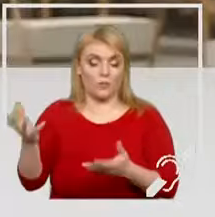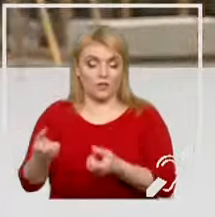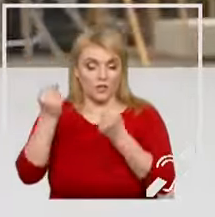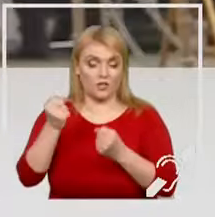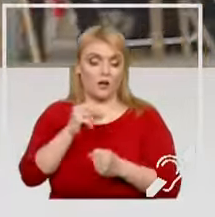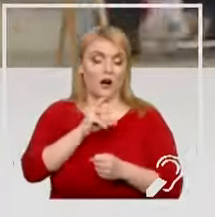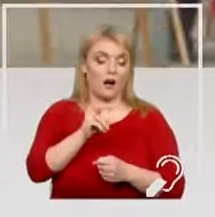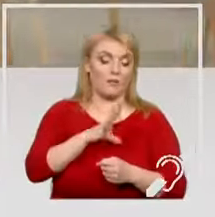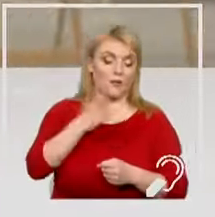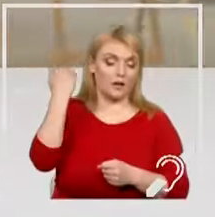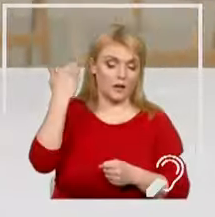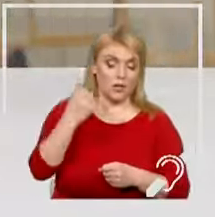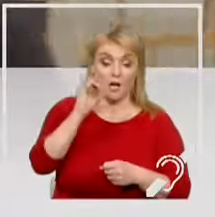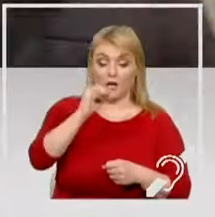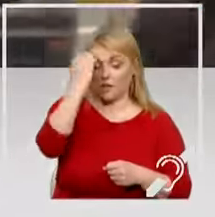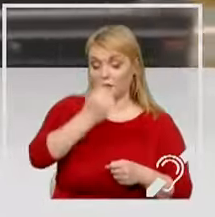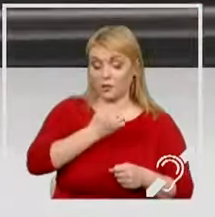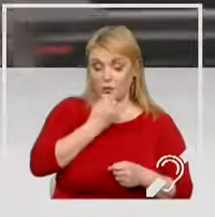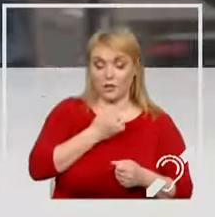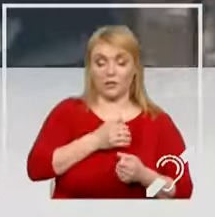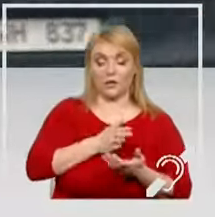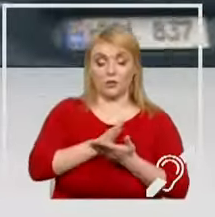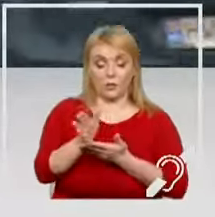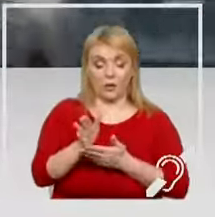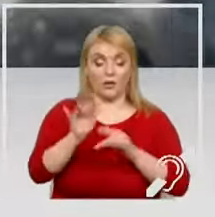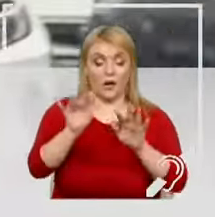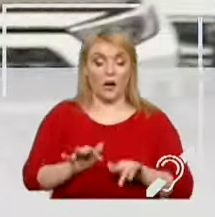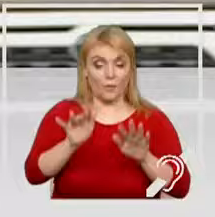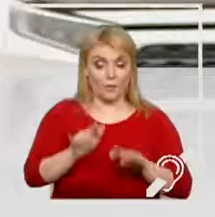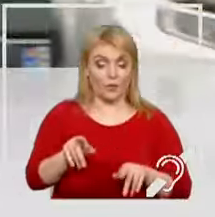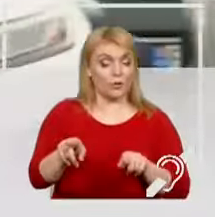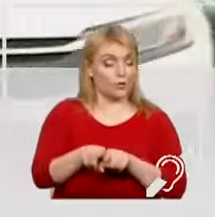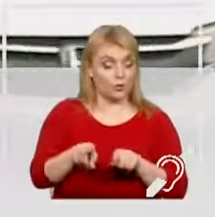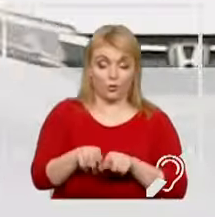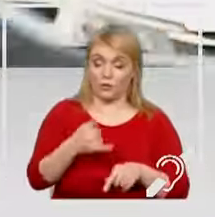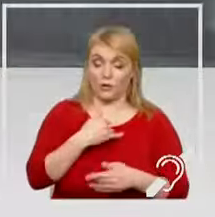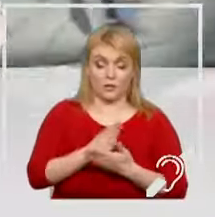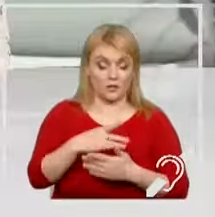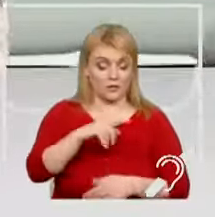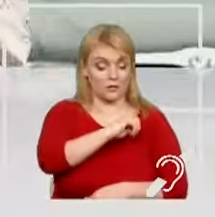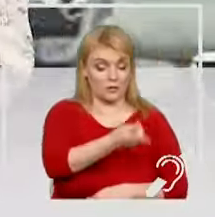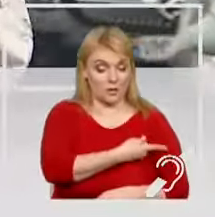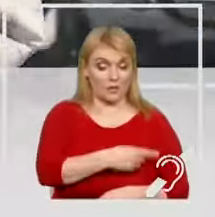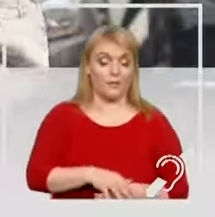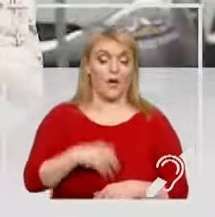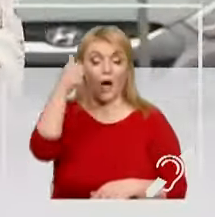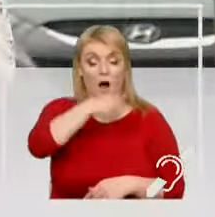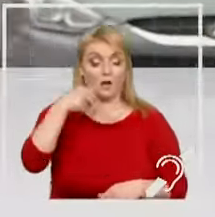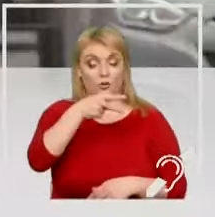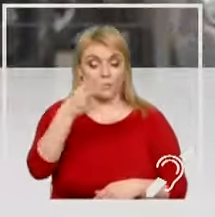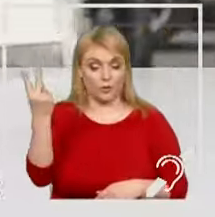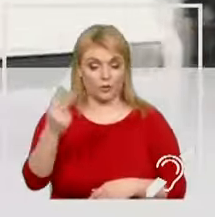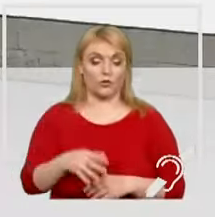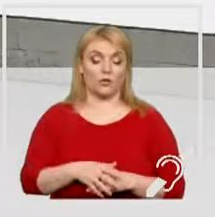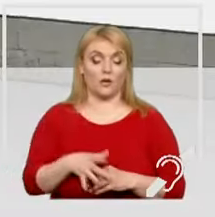creștere a fost sectorul IT. Al treilea pol de creștere puternic este agricultura. În 2022,